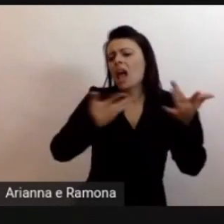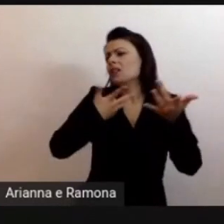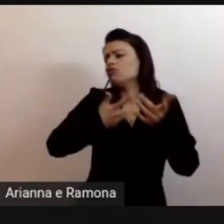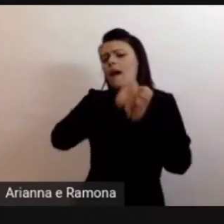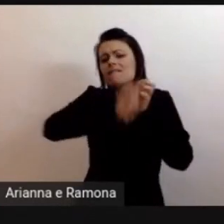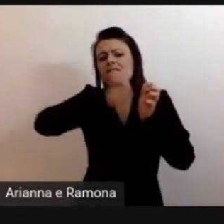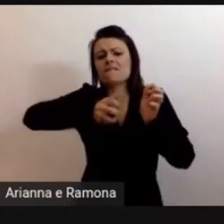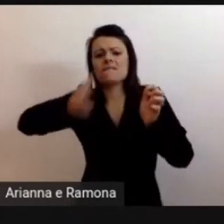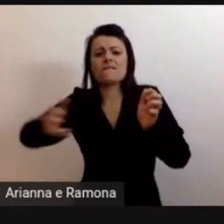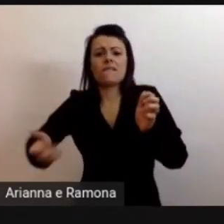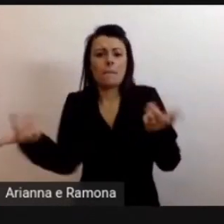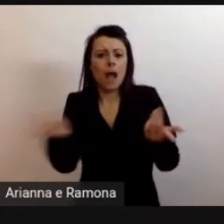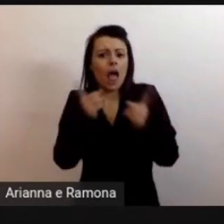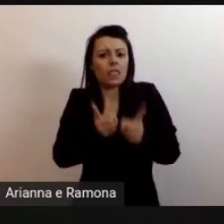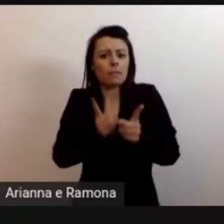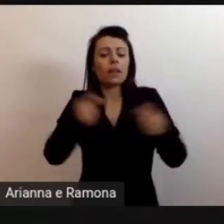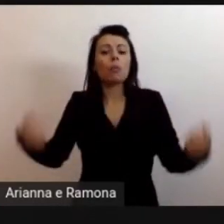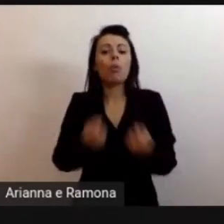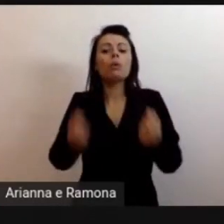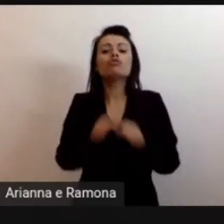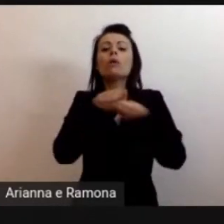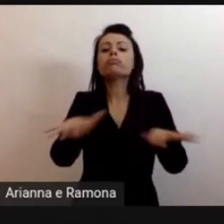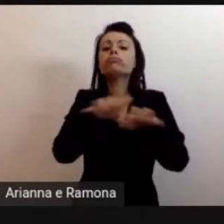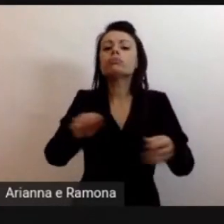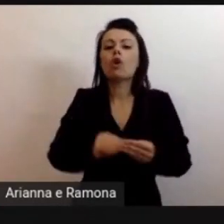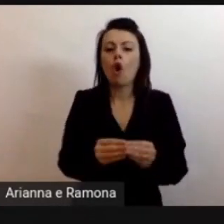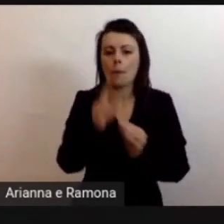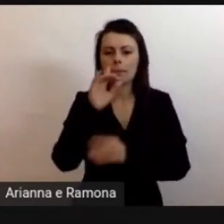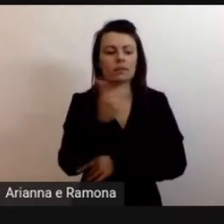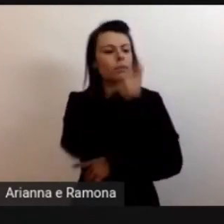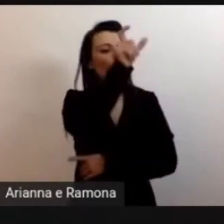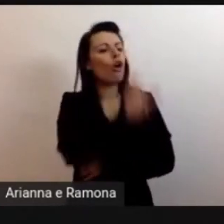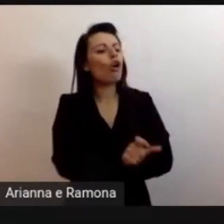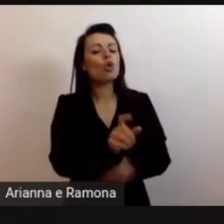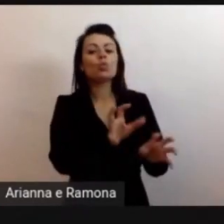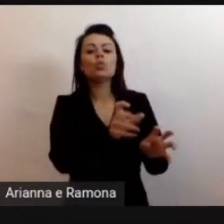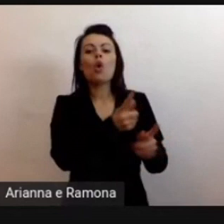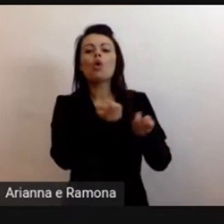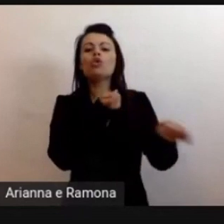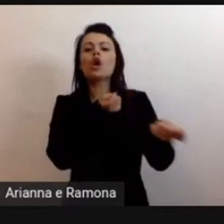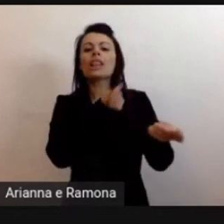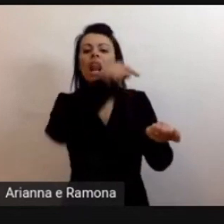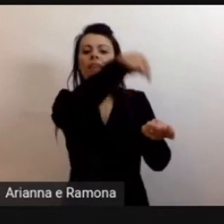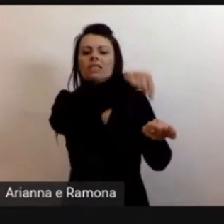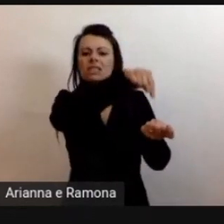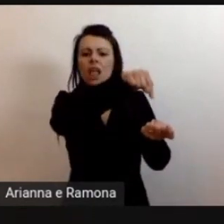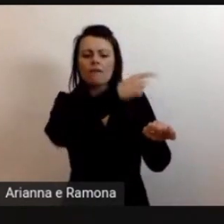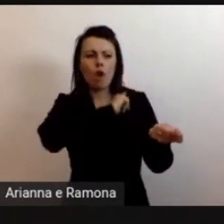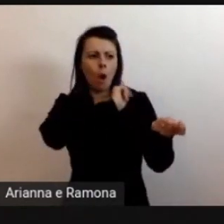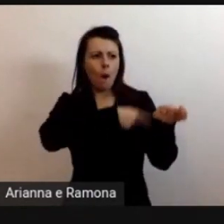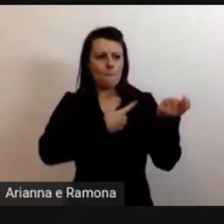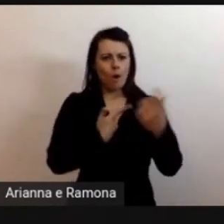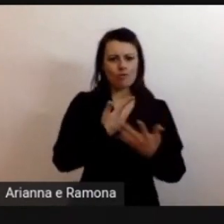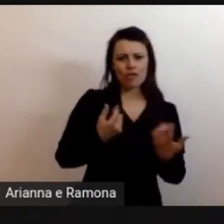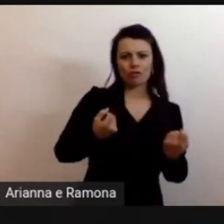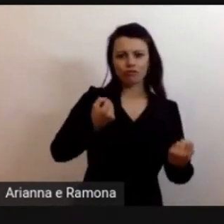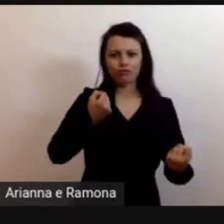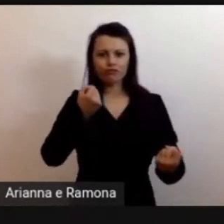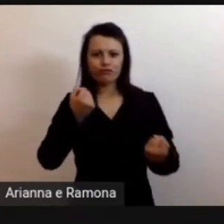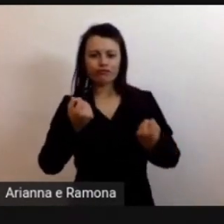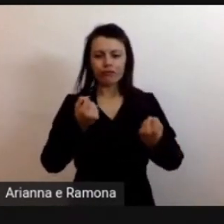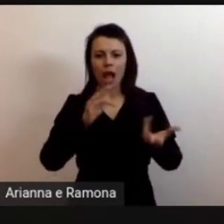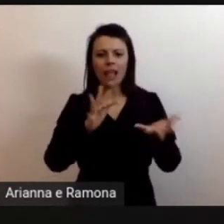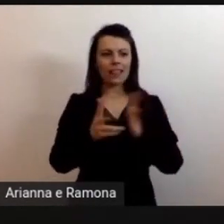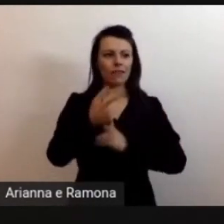e voglio dell'equivoco il carico il caso certi conduttori si confondono la loro potere serve una potenza del mezzo l'uomo